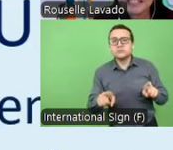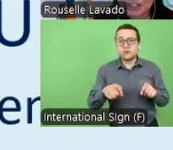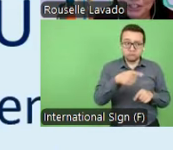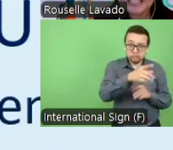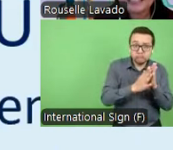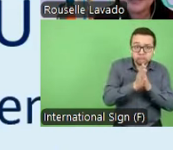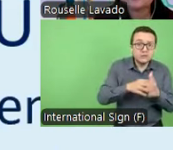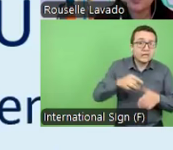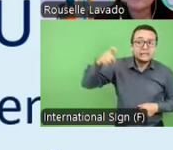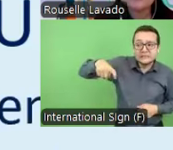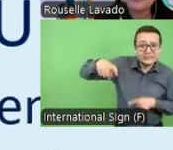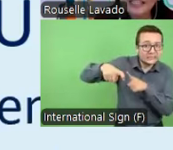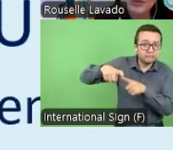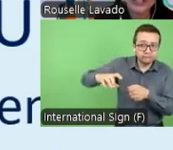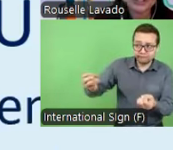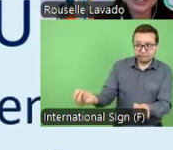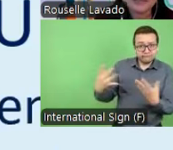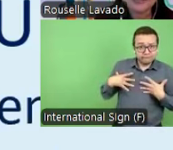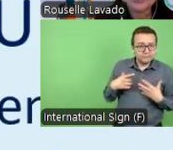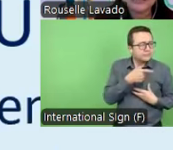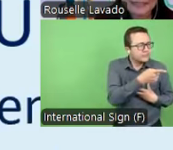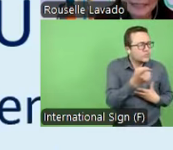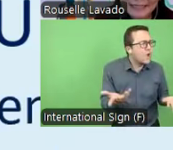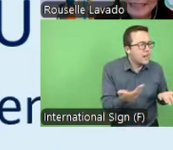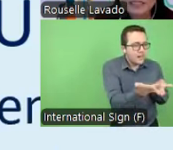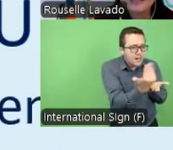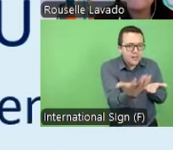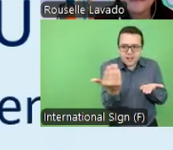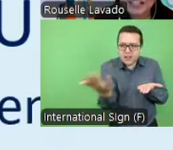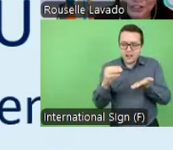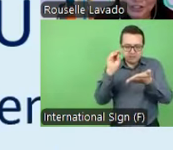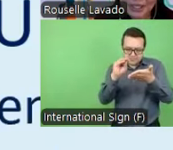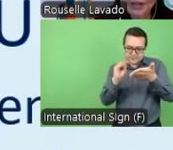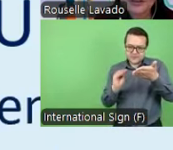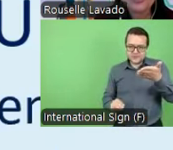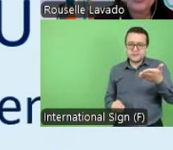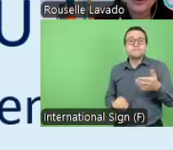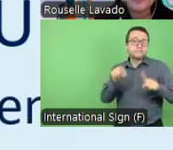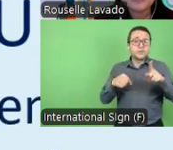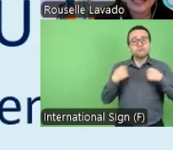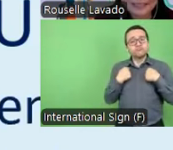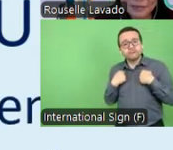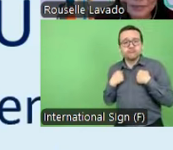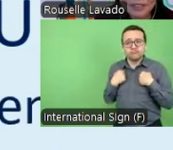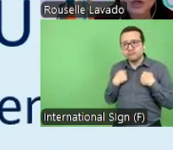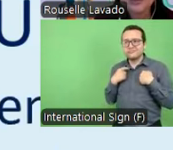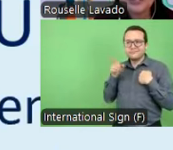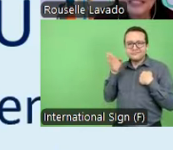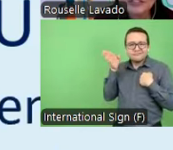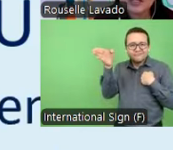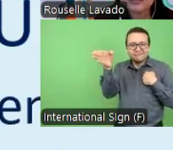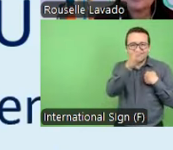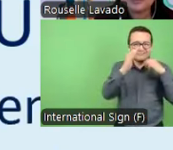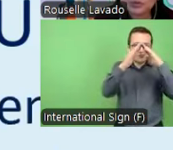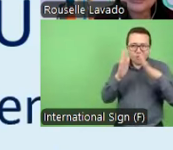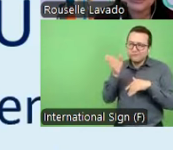financières. Améliorer les instruments d'enquête. Beaucoup d'enquêtes ne posent pas les bonnes questions, les obstacles aux soins ou